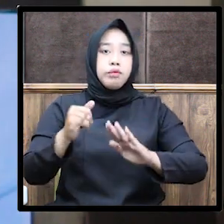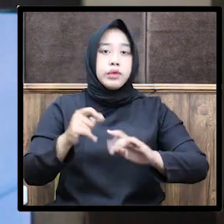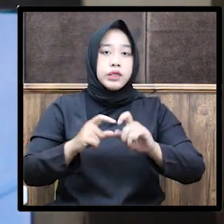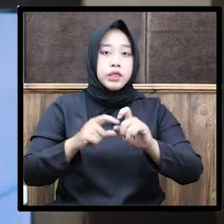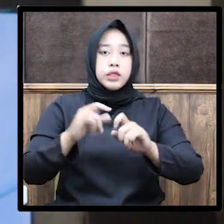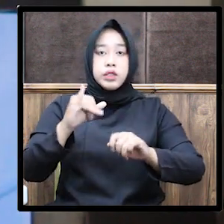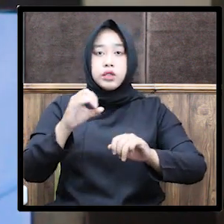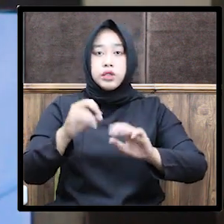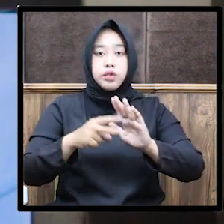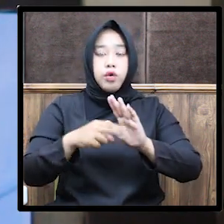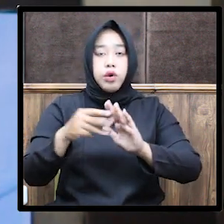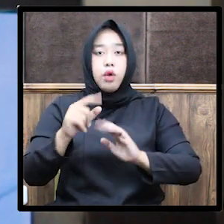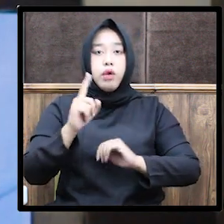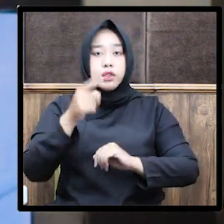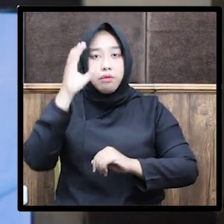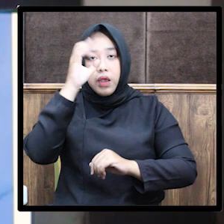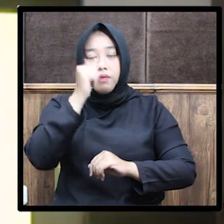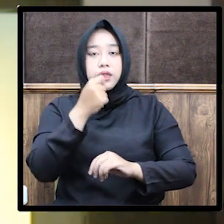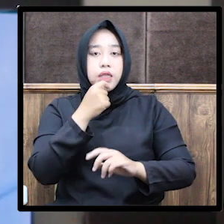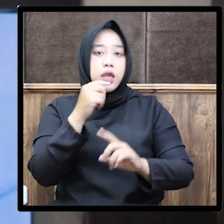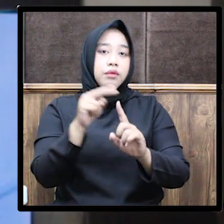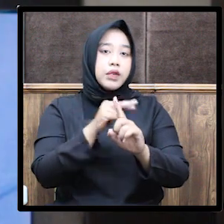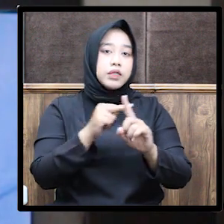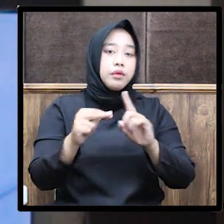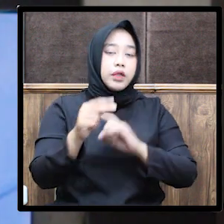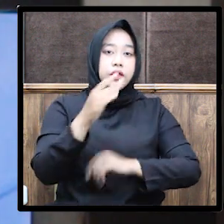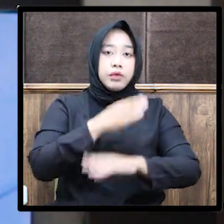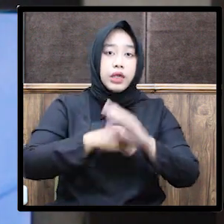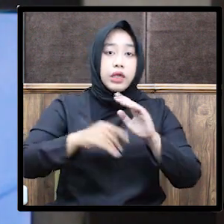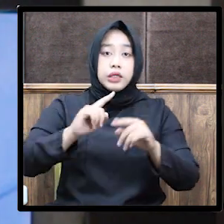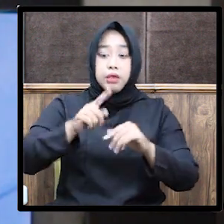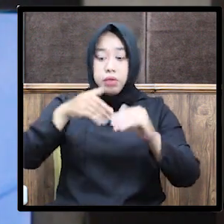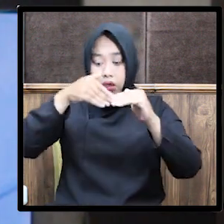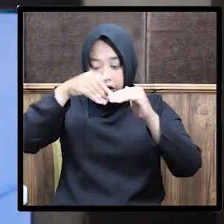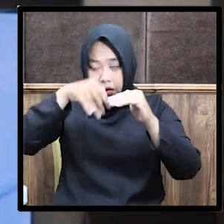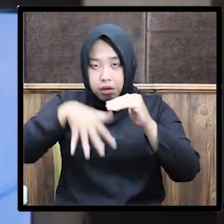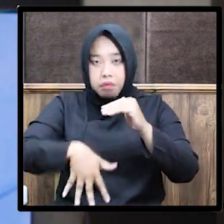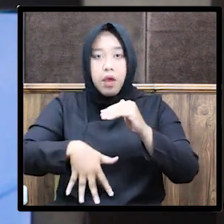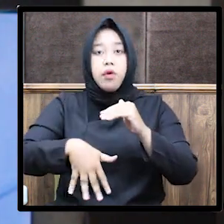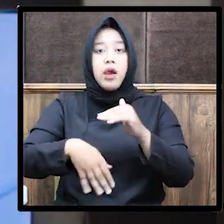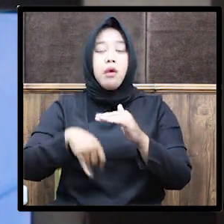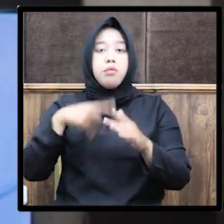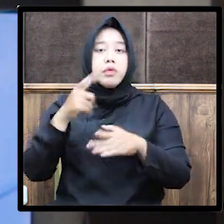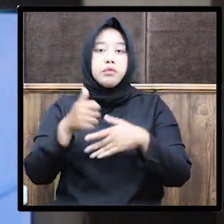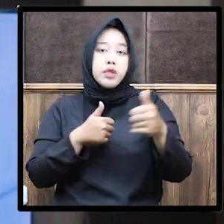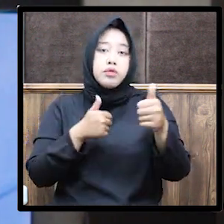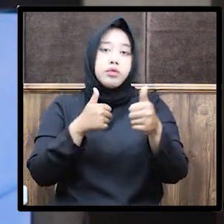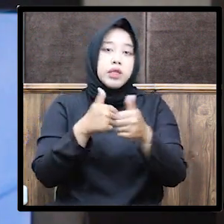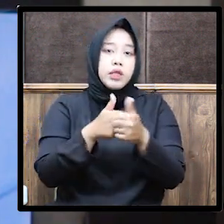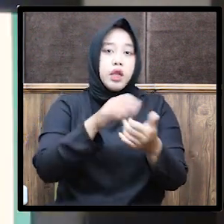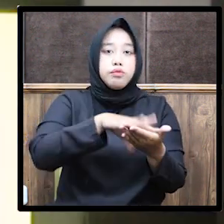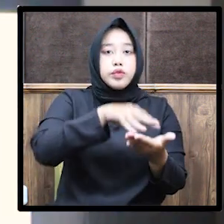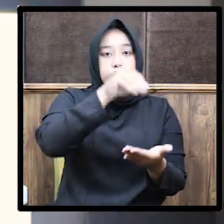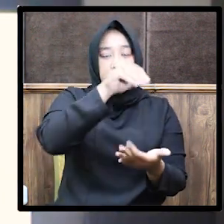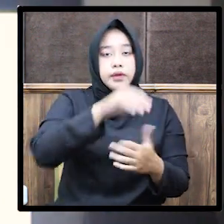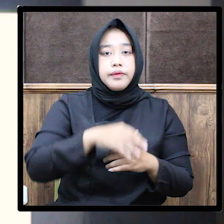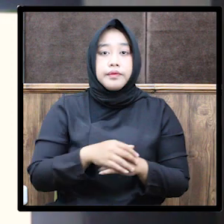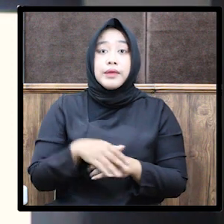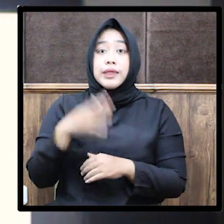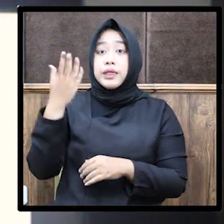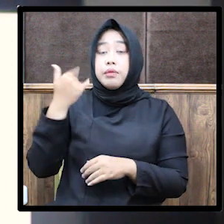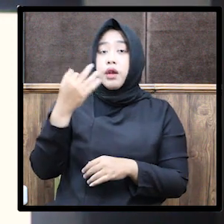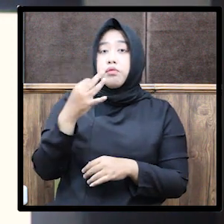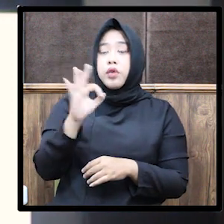dan disabilitasnya itu ada satu hal materi. Sampai ke bawah itu nanti pasti akan mengikuti. Itu. Lalu kemarin kan baru